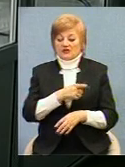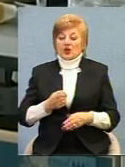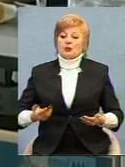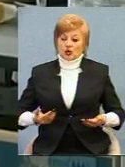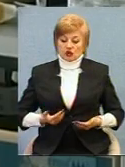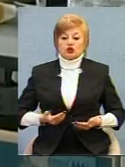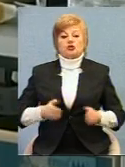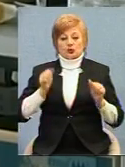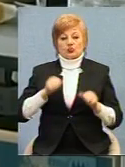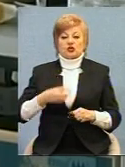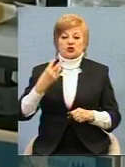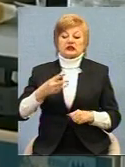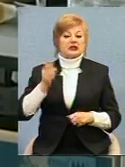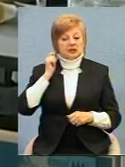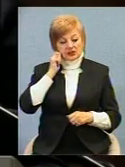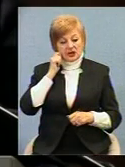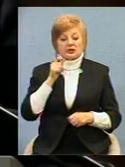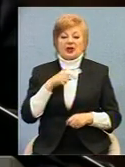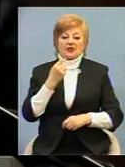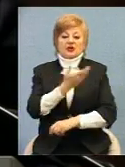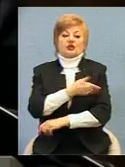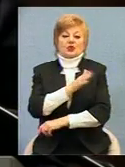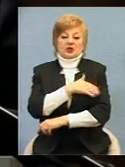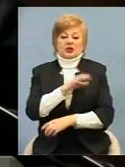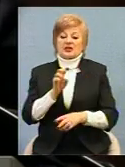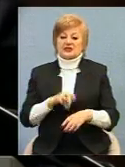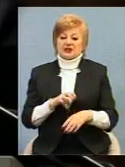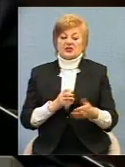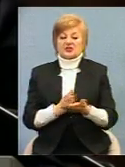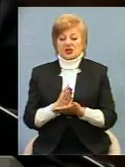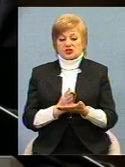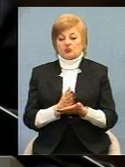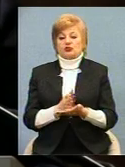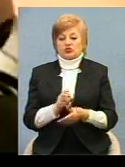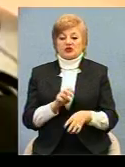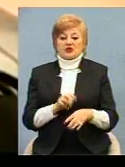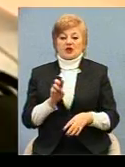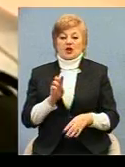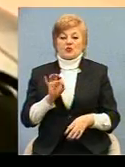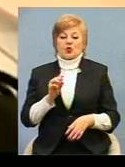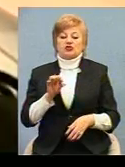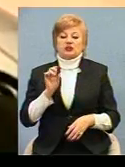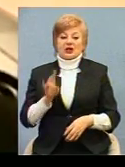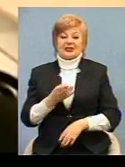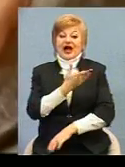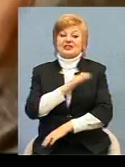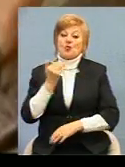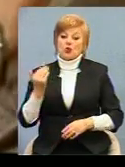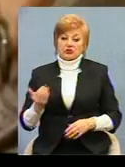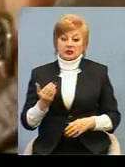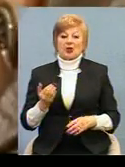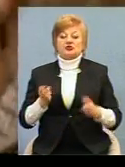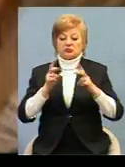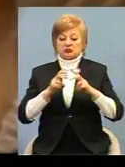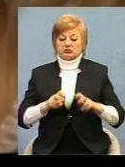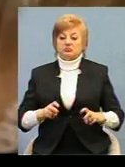лікування може сягати 30 років, акцентує полтавський онколог, заслужений лікар України Володимир Баштан. На Полтавщині найчастіше діагностують візуальні